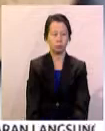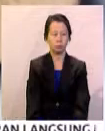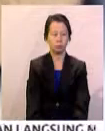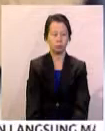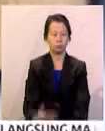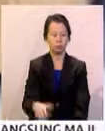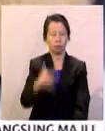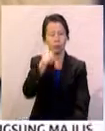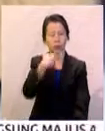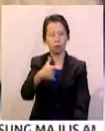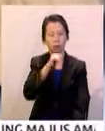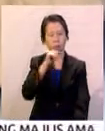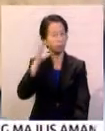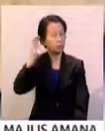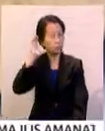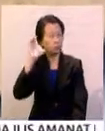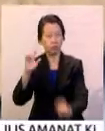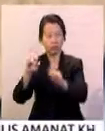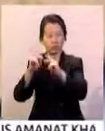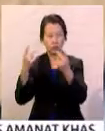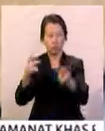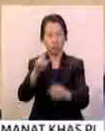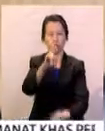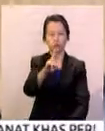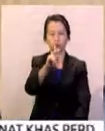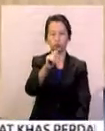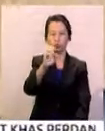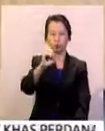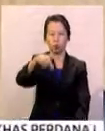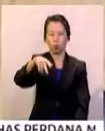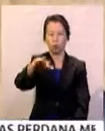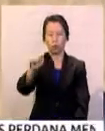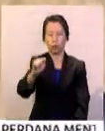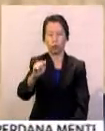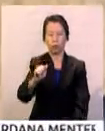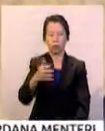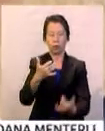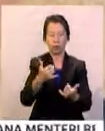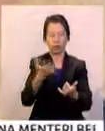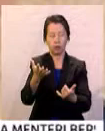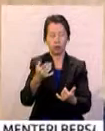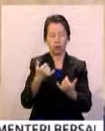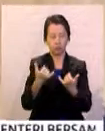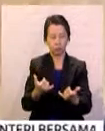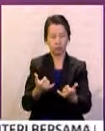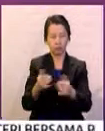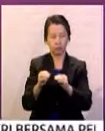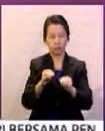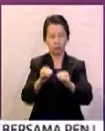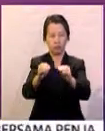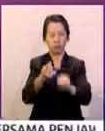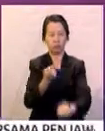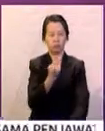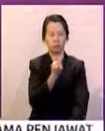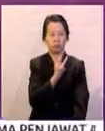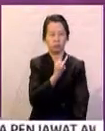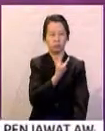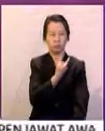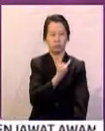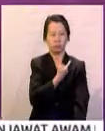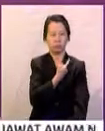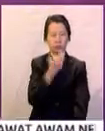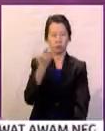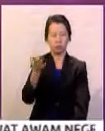Sudah lama tidak mendengar perkabaran kumpulan Utopia. Difahamkan vokalis utamanya Afi kini bergerak secara sendirian.